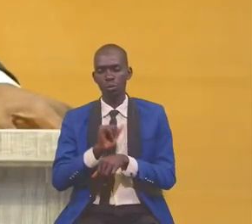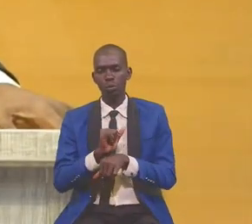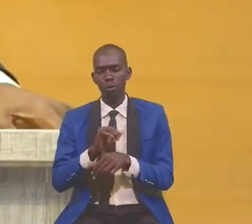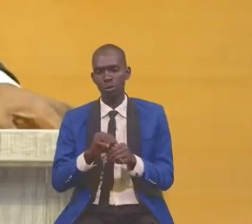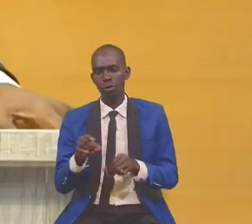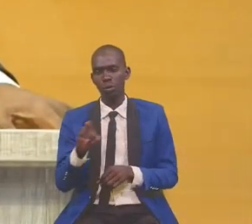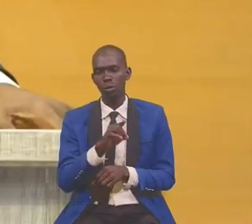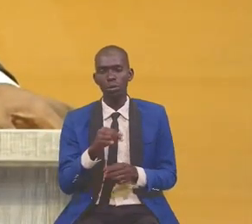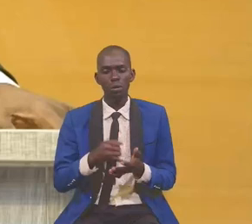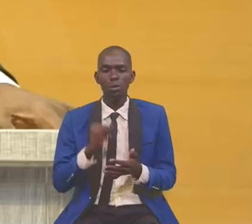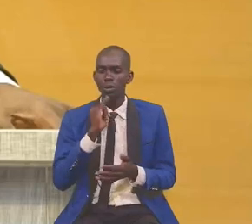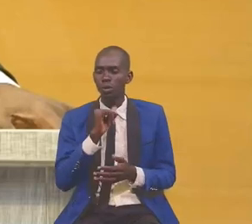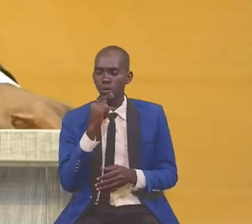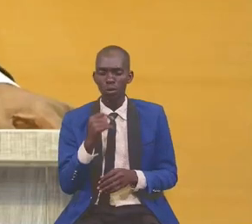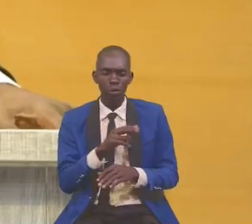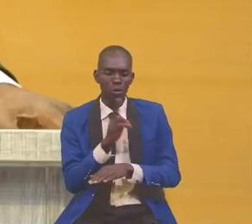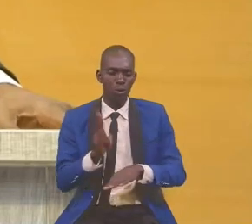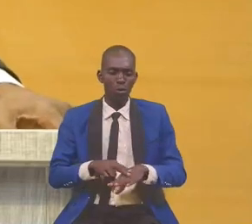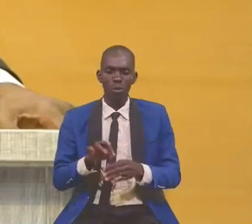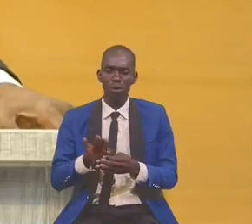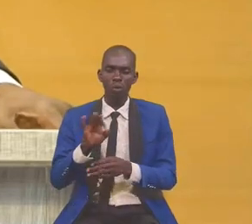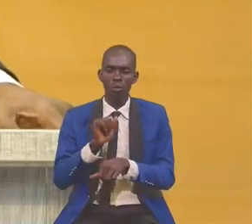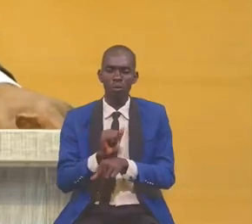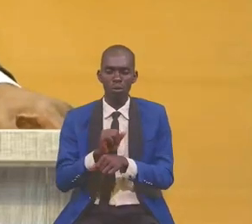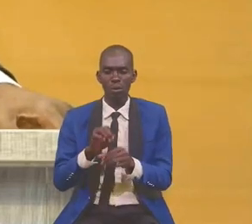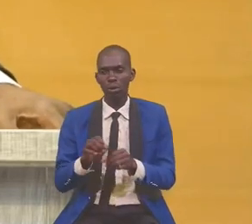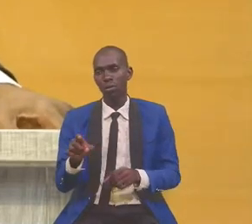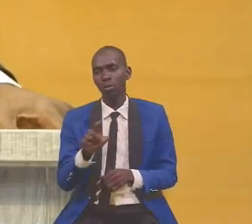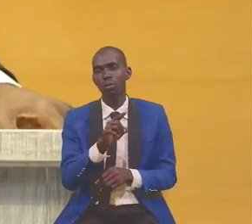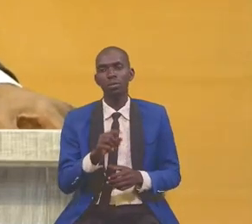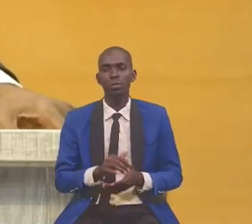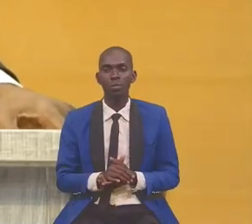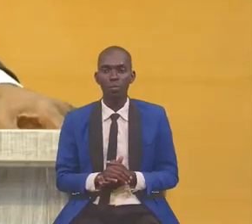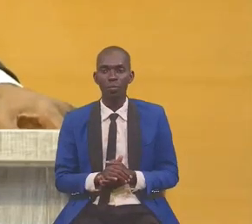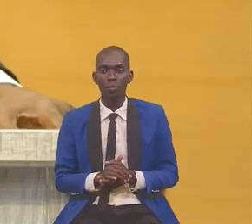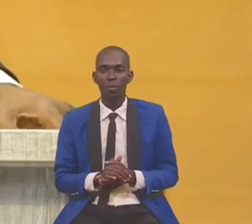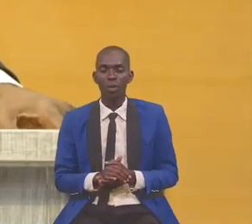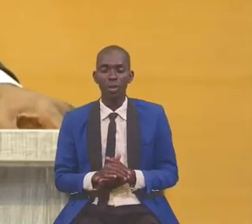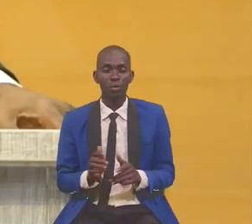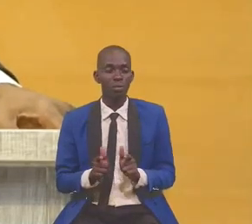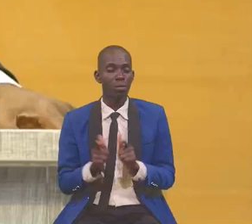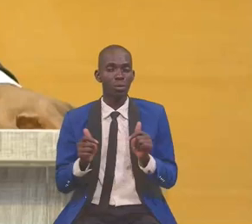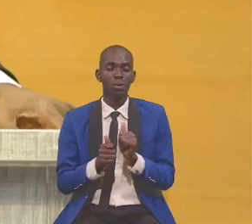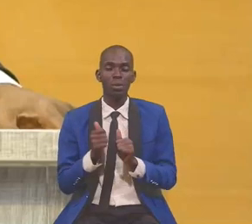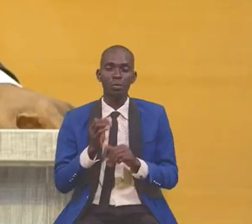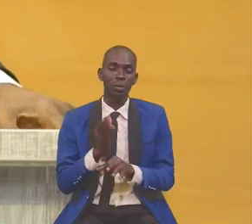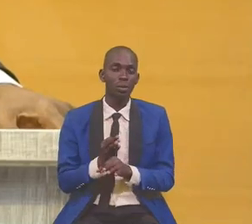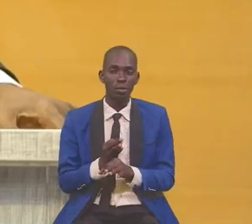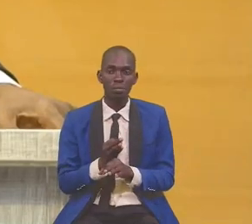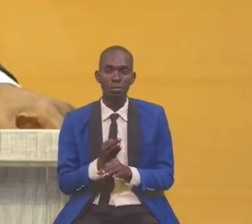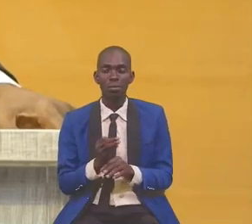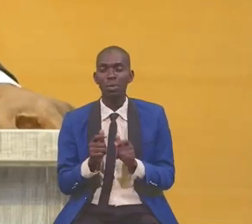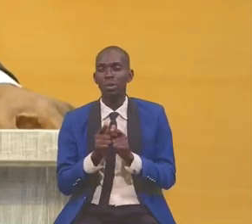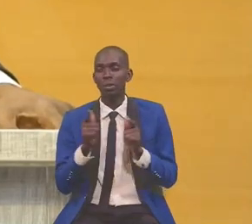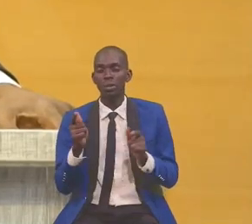Ce n'est pas l'esprit naturel qui te bouge. Plus grande foi. Plus grande